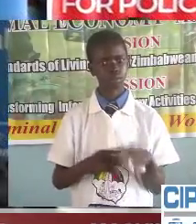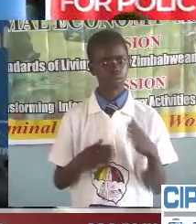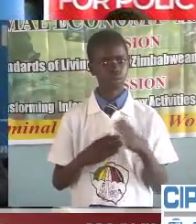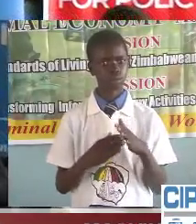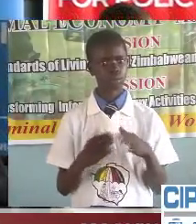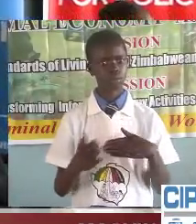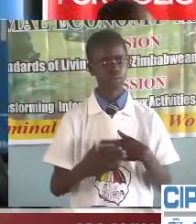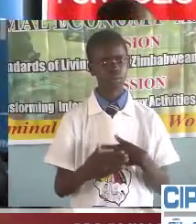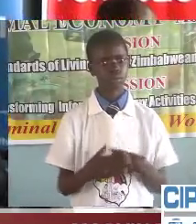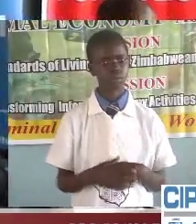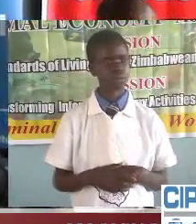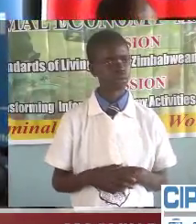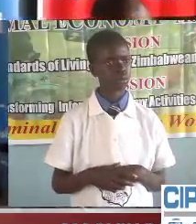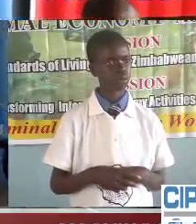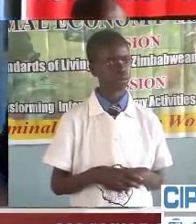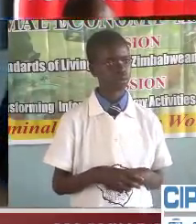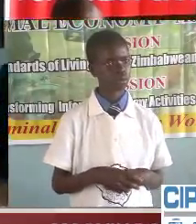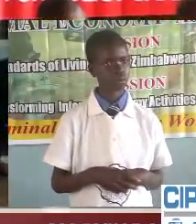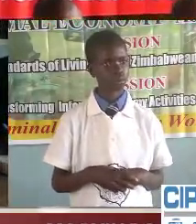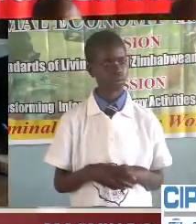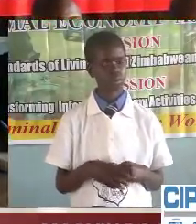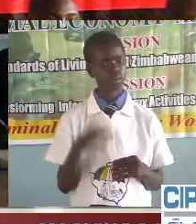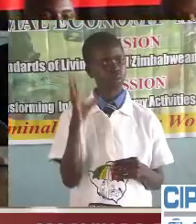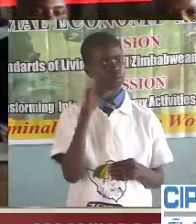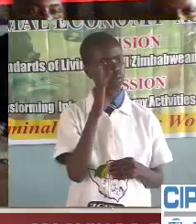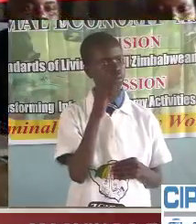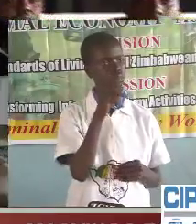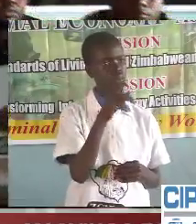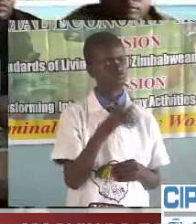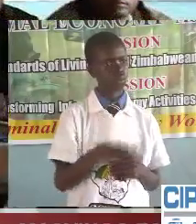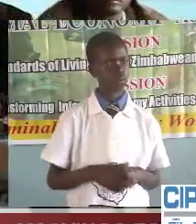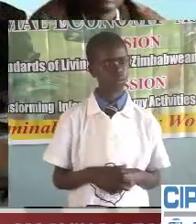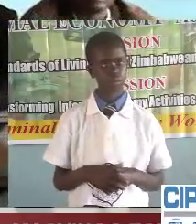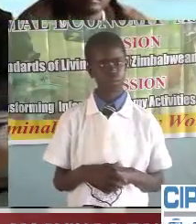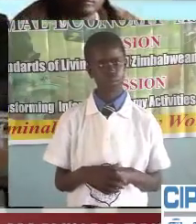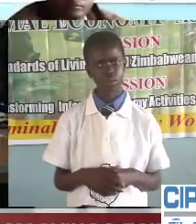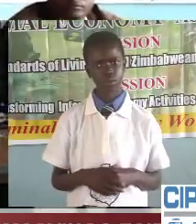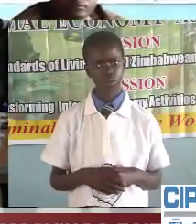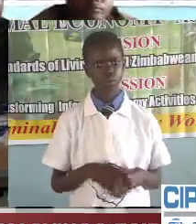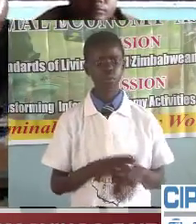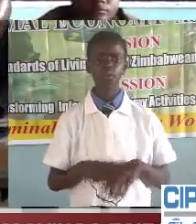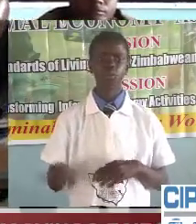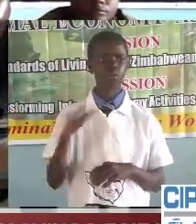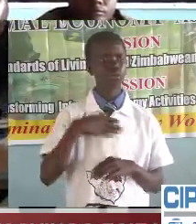MP vanga vachiti kana tazopinda